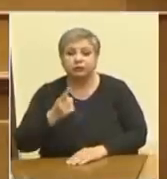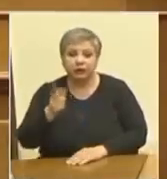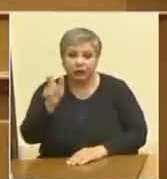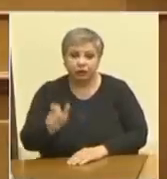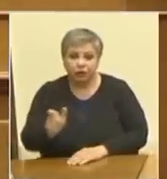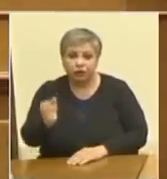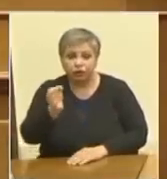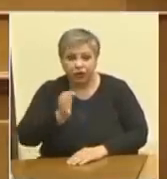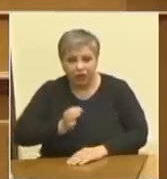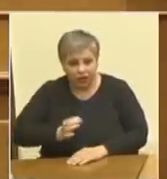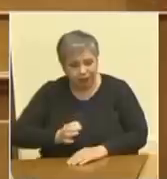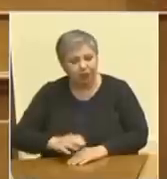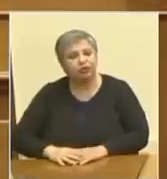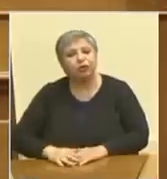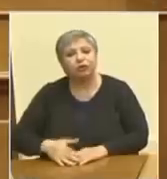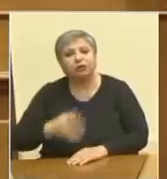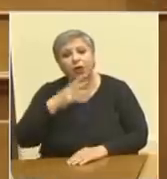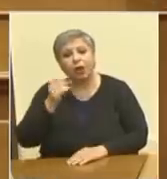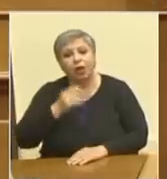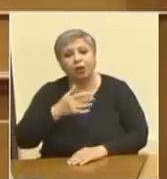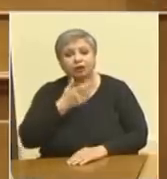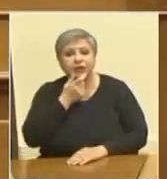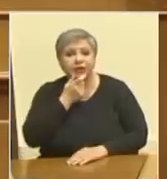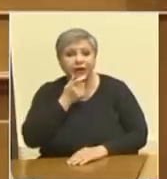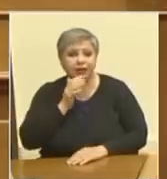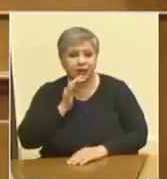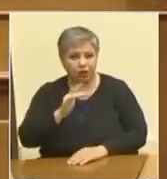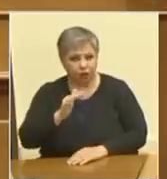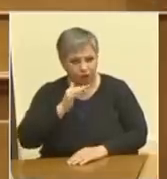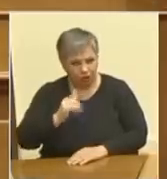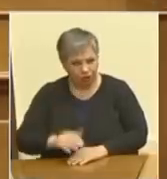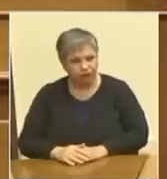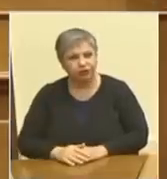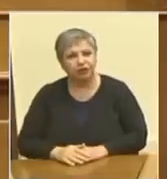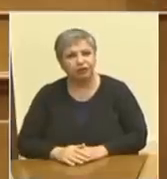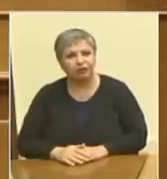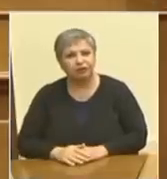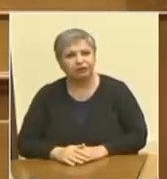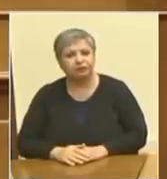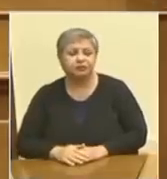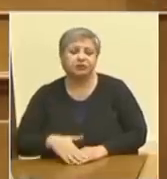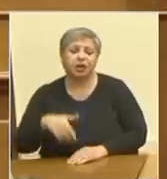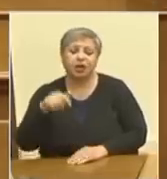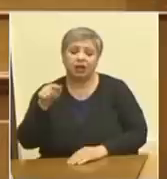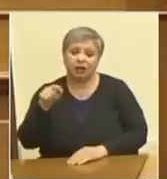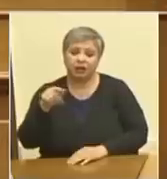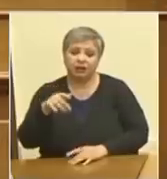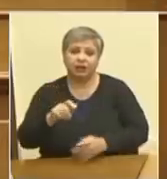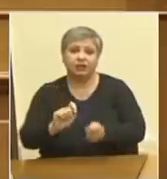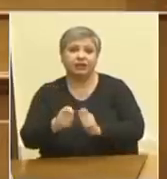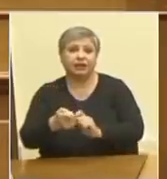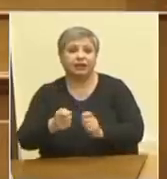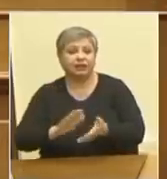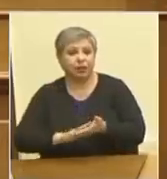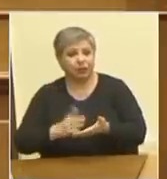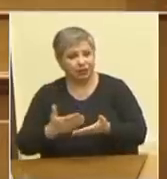ότι επειδή τα είπα στα αγγλικά, εσείς πήρατε, έτσι, τα μεταφράσατε, διότι δεν υπήρχε η δήλωσή